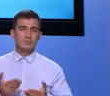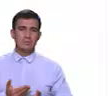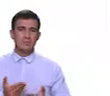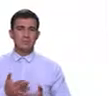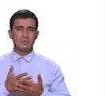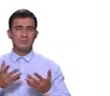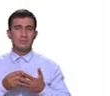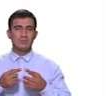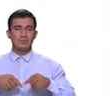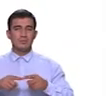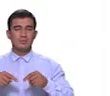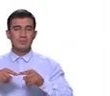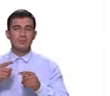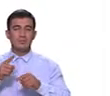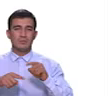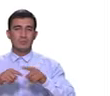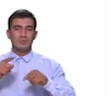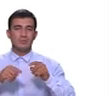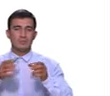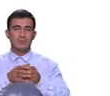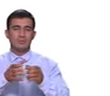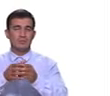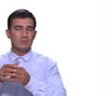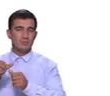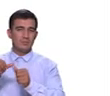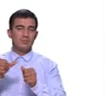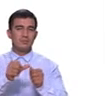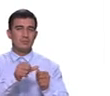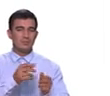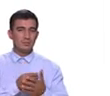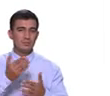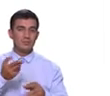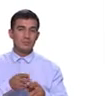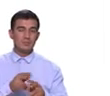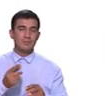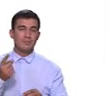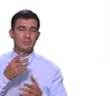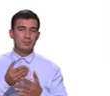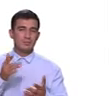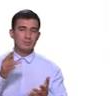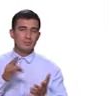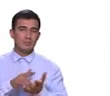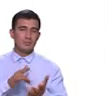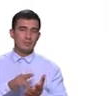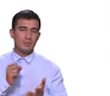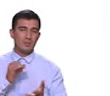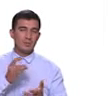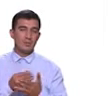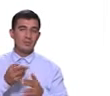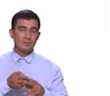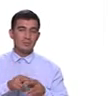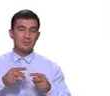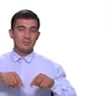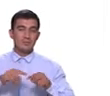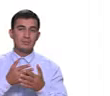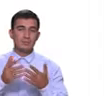tuzum tabaqalarni yuzaga kelishiga sababchi bo'lgan edi. Aynan ilk o'rta asrlarda ham tabaqalar yuzaga kelgan. Lekin